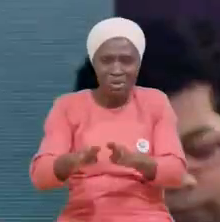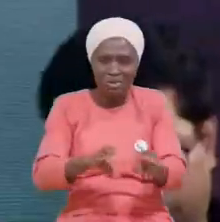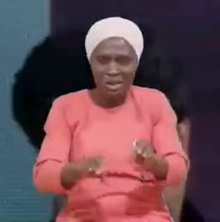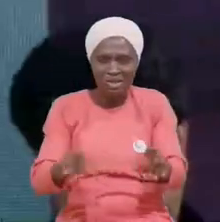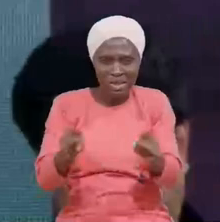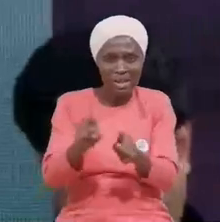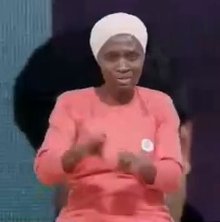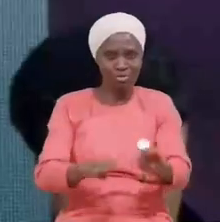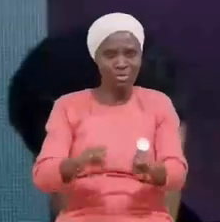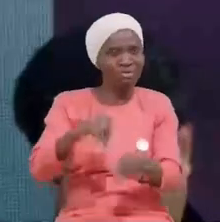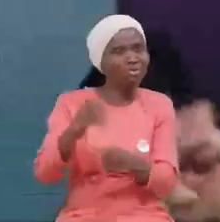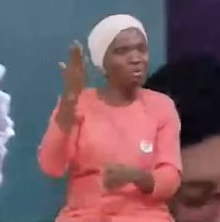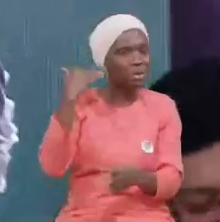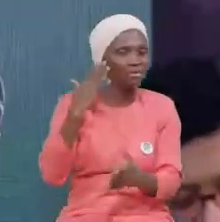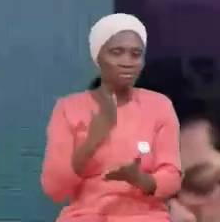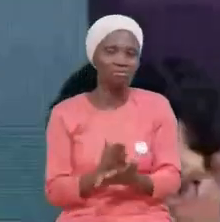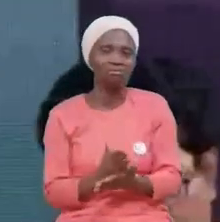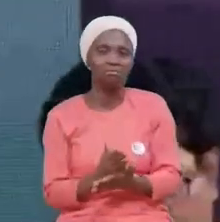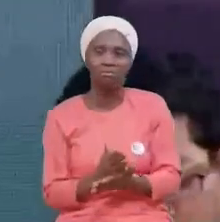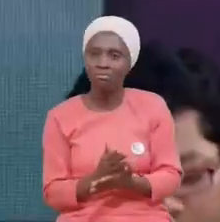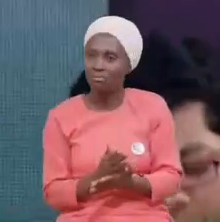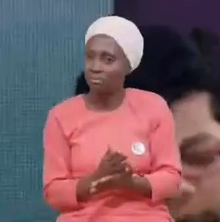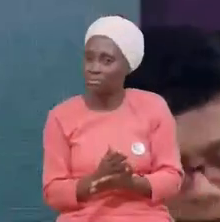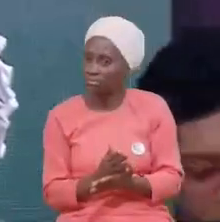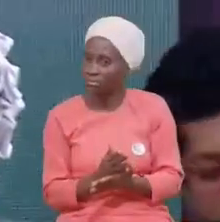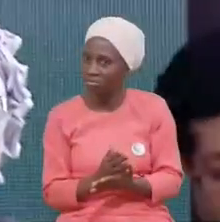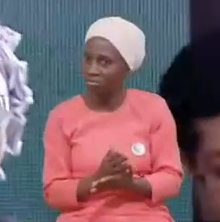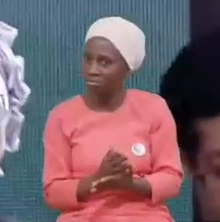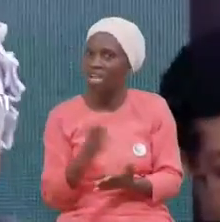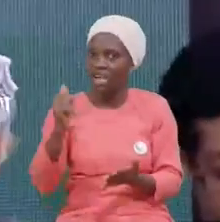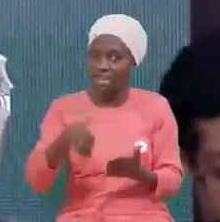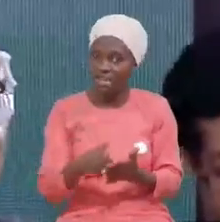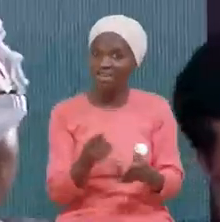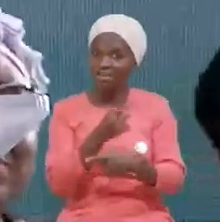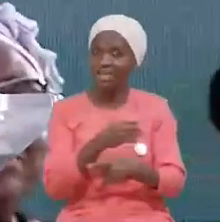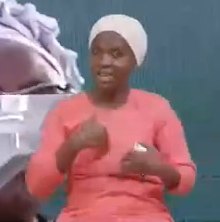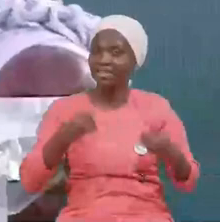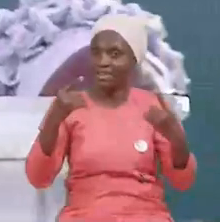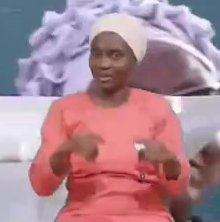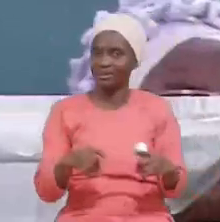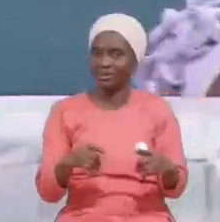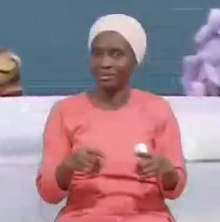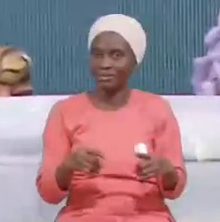Essaye d'agir comme tu le faisais avant. Un nouveau jour a commencé.